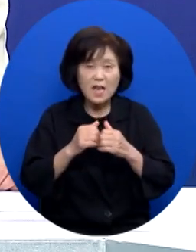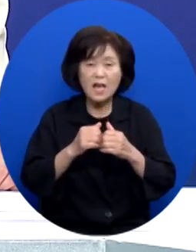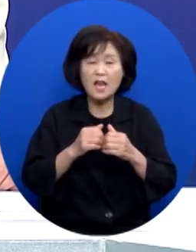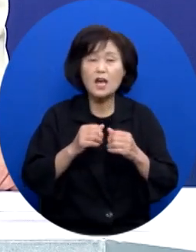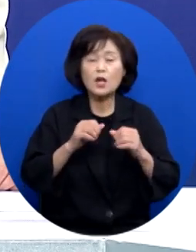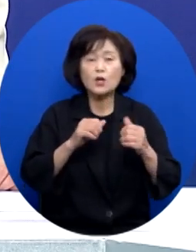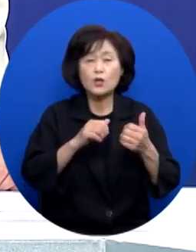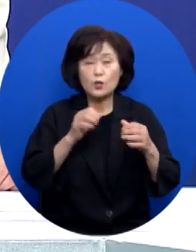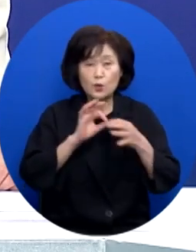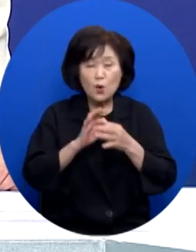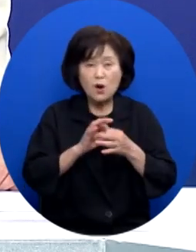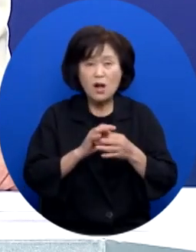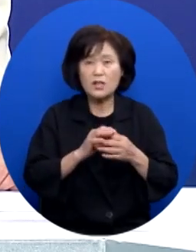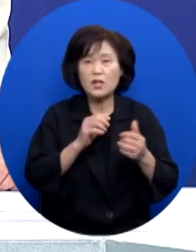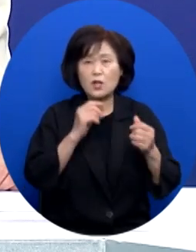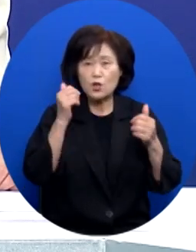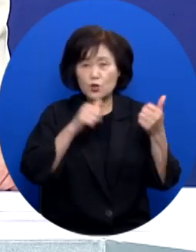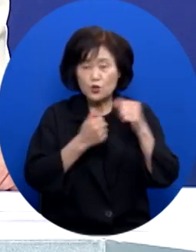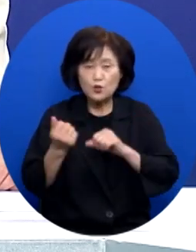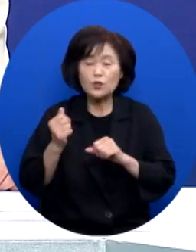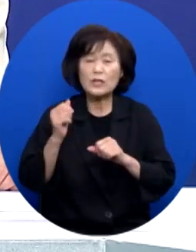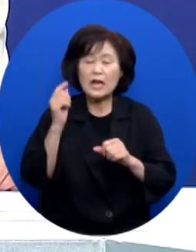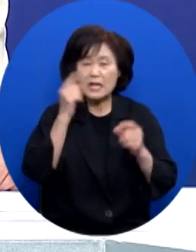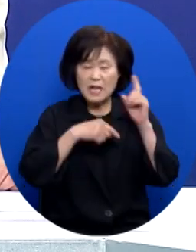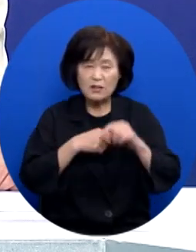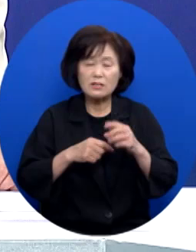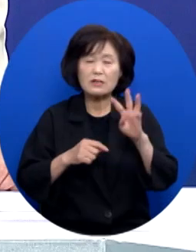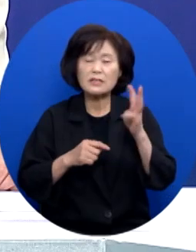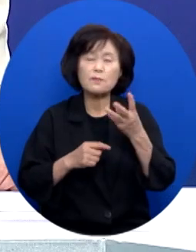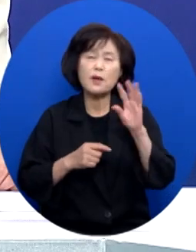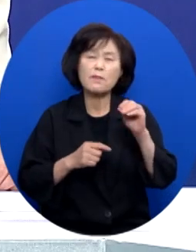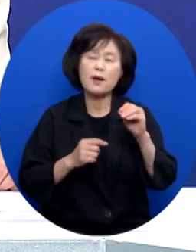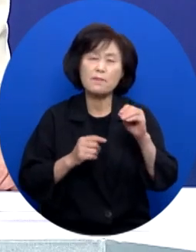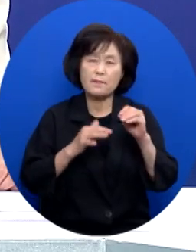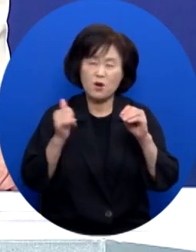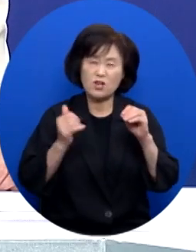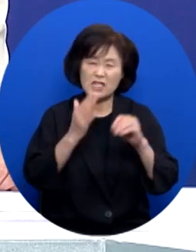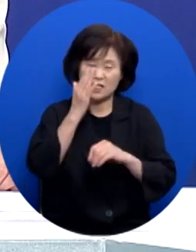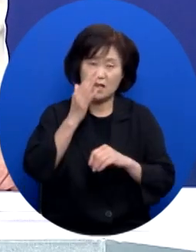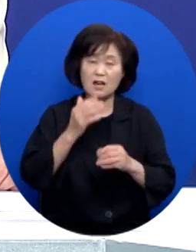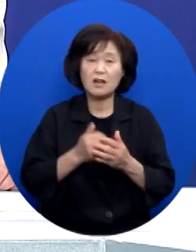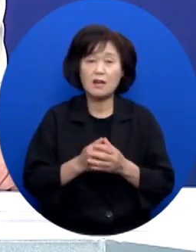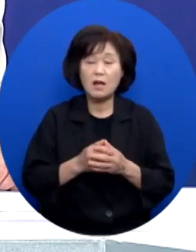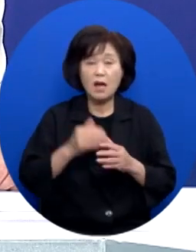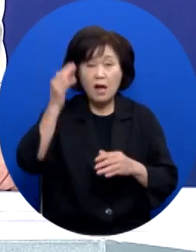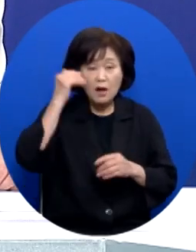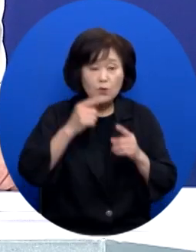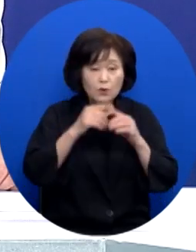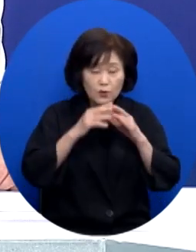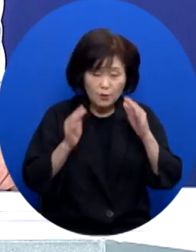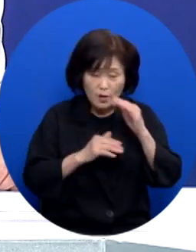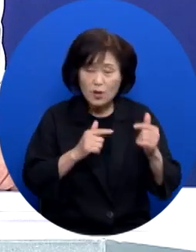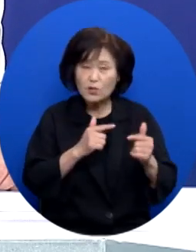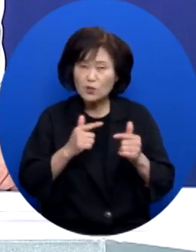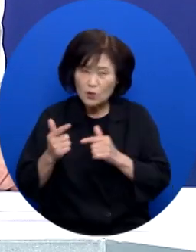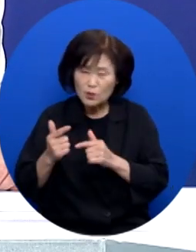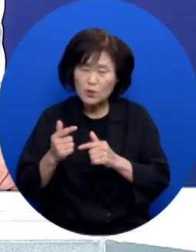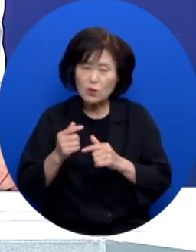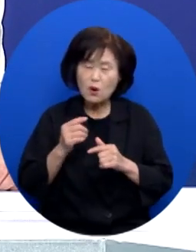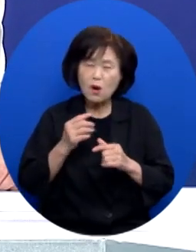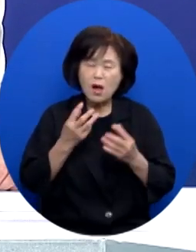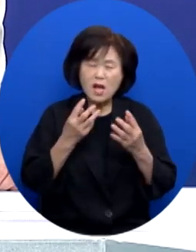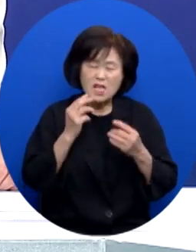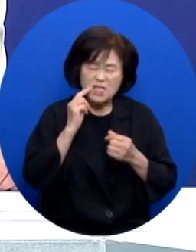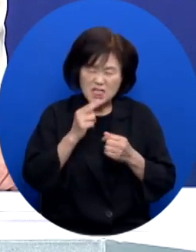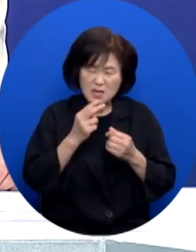사상자가 300만 명이 넘을 정도로 우리 민족의 깊은 상처를 남겼는데요 당시 한국 교회와 성도들 또한 심각한